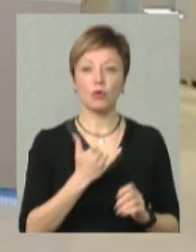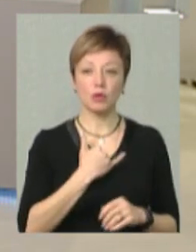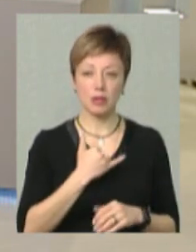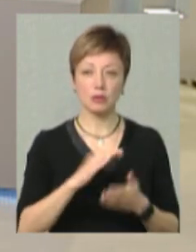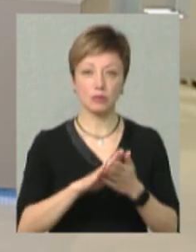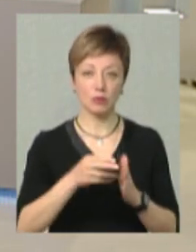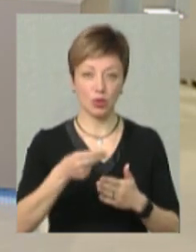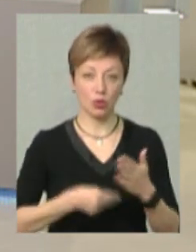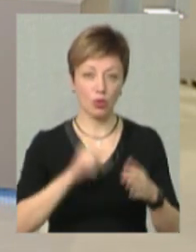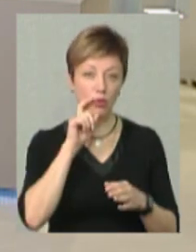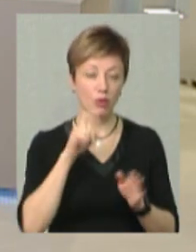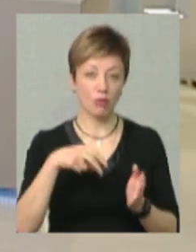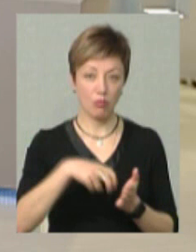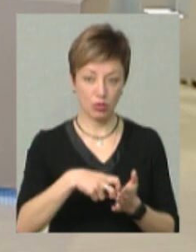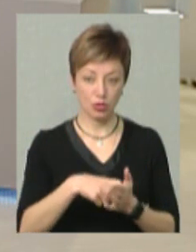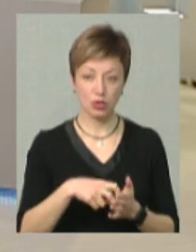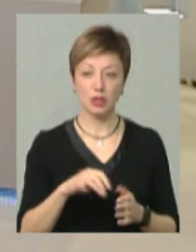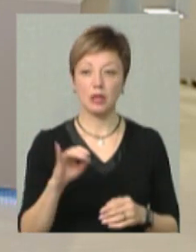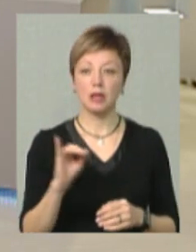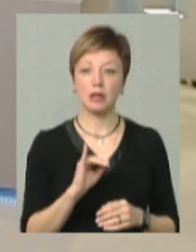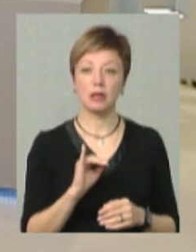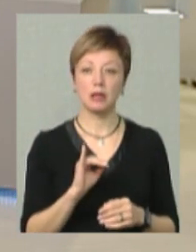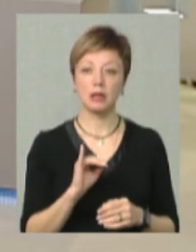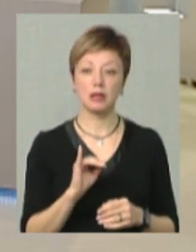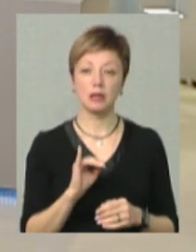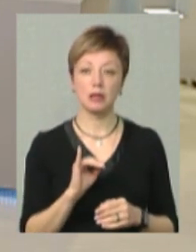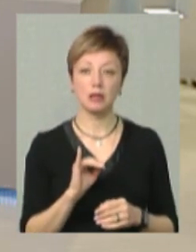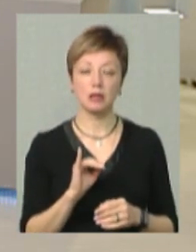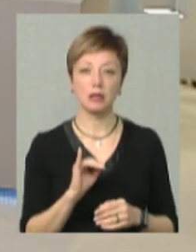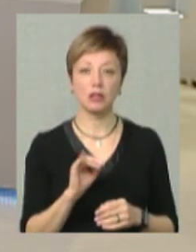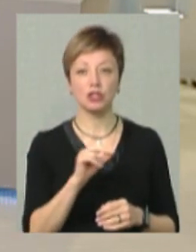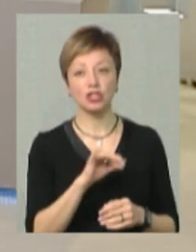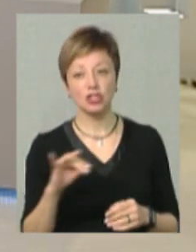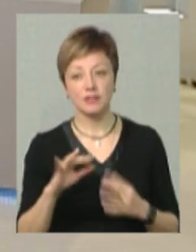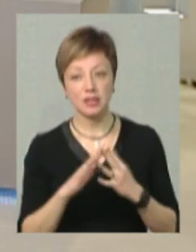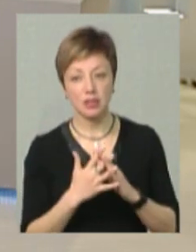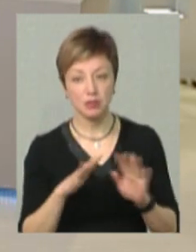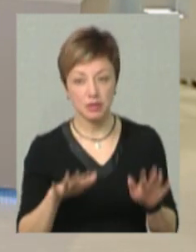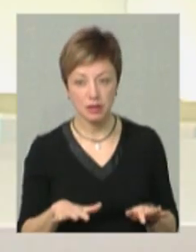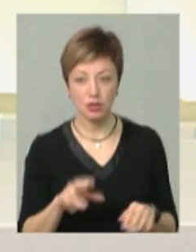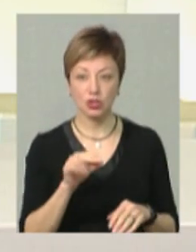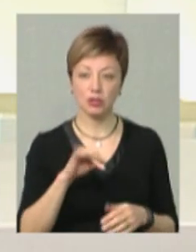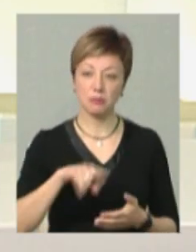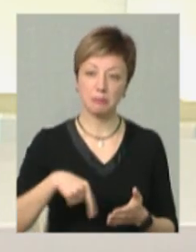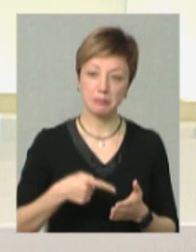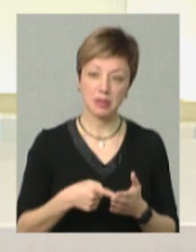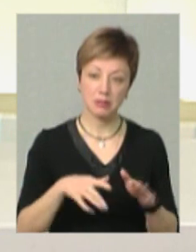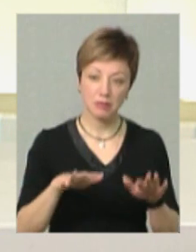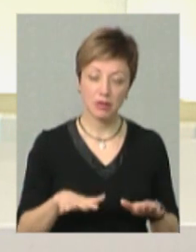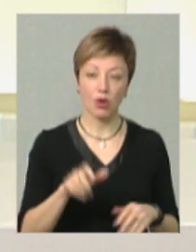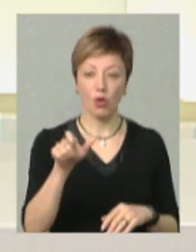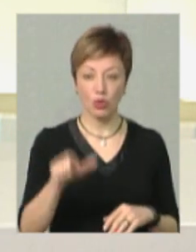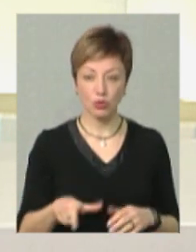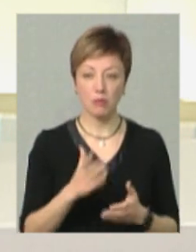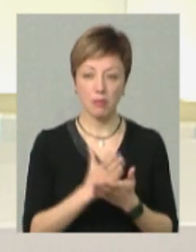заключений договір з Укрпоштою. І, знову ж таки, чи в сільській місцевості, чи в міській місцевості особа